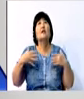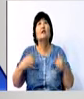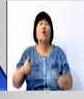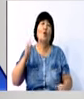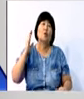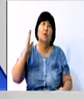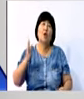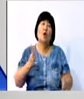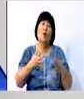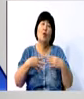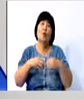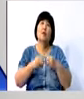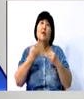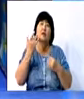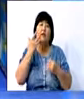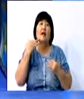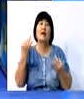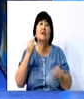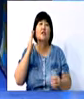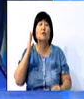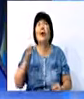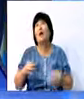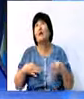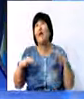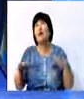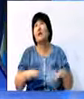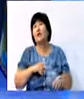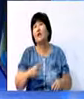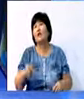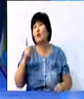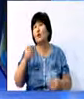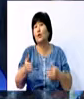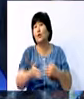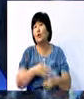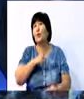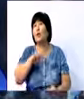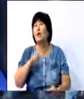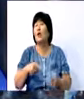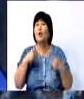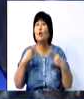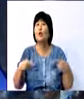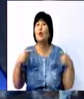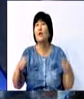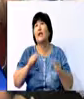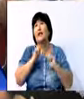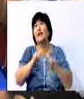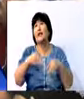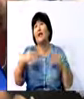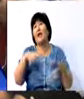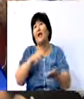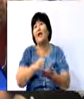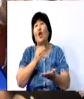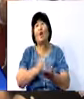болсын, отбасыңыз арасын қызықшылық болсын. Салтанатты шара барысында 100-ге жуық қызметкер түрлі деңгейдегі сый құрметке ие